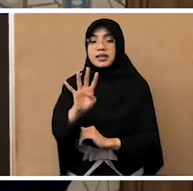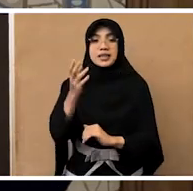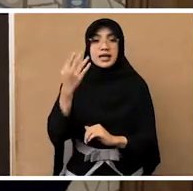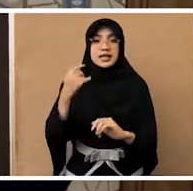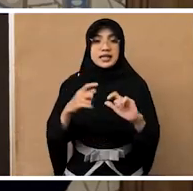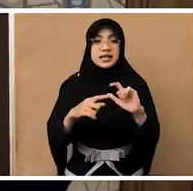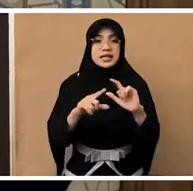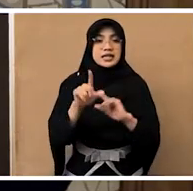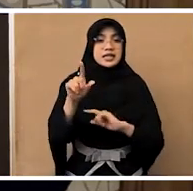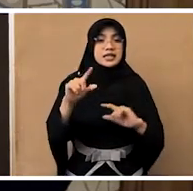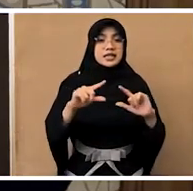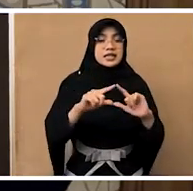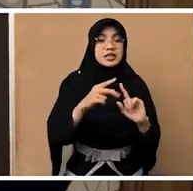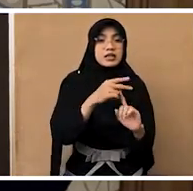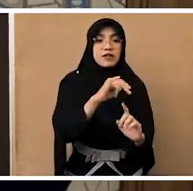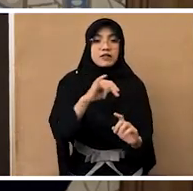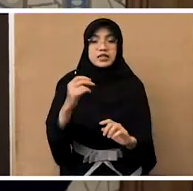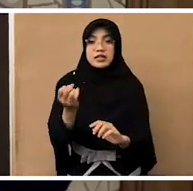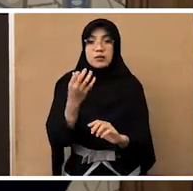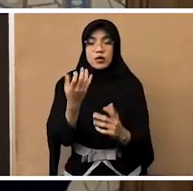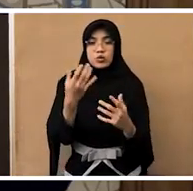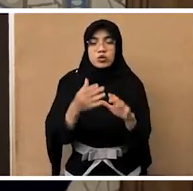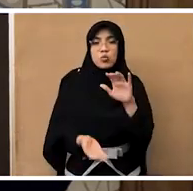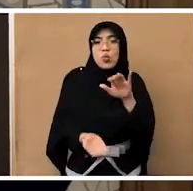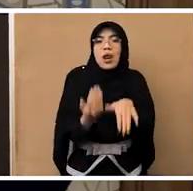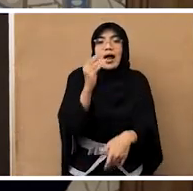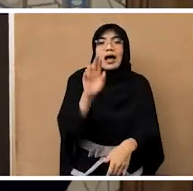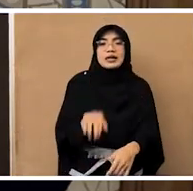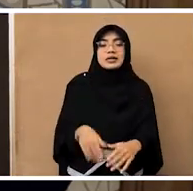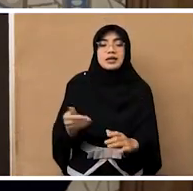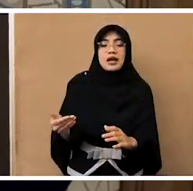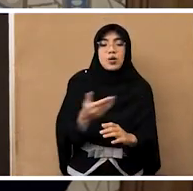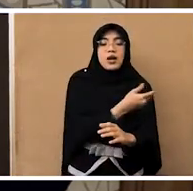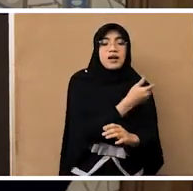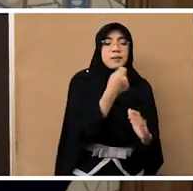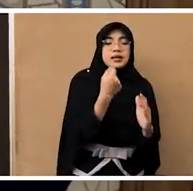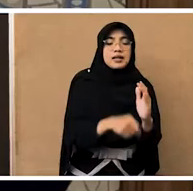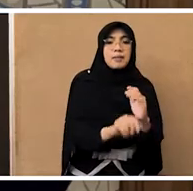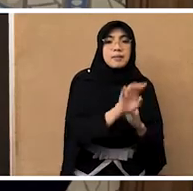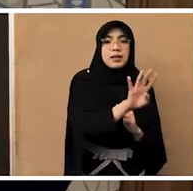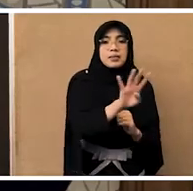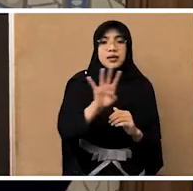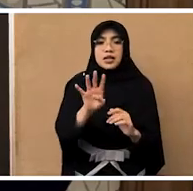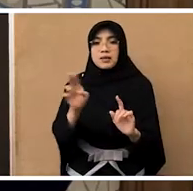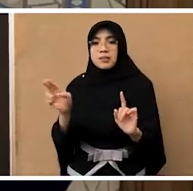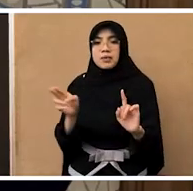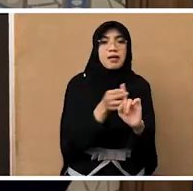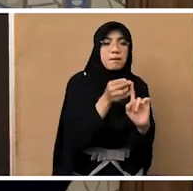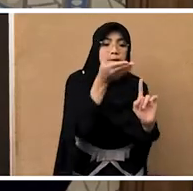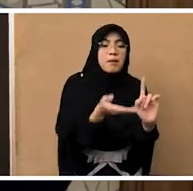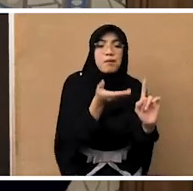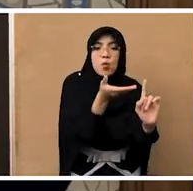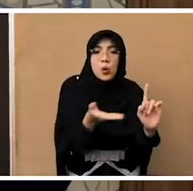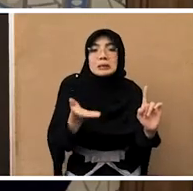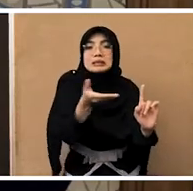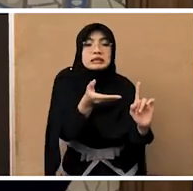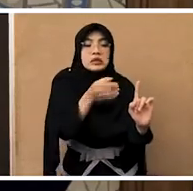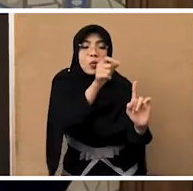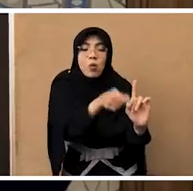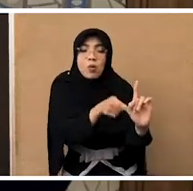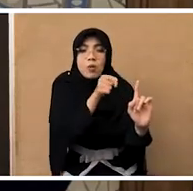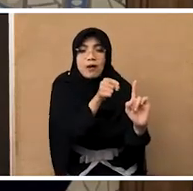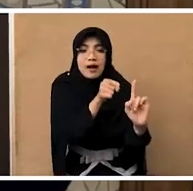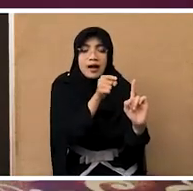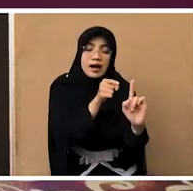bacakan itu terulang lagi ketika di pasal 44 itu kan melekatkan kepada kondisi dimana